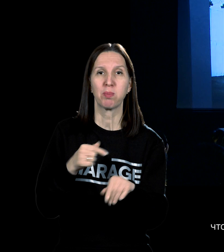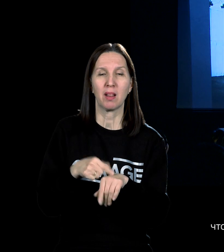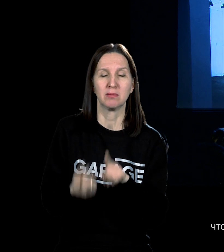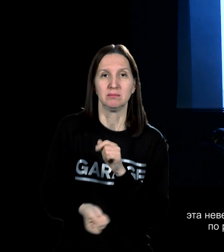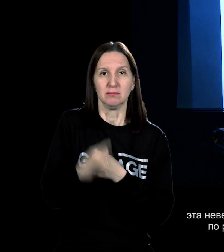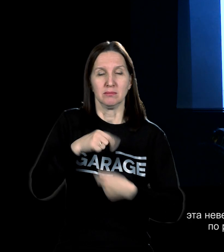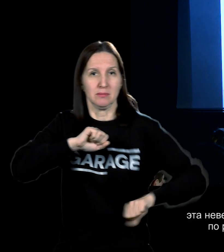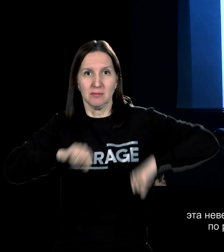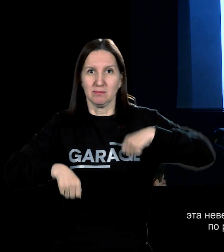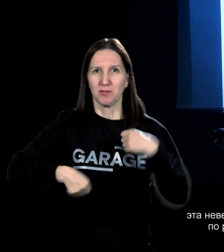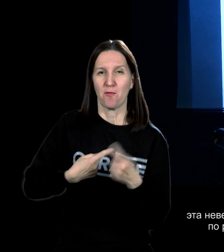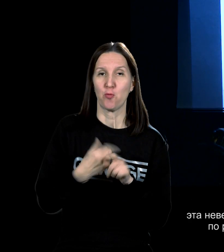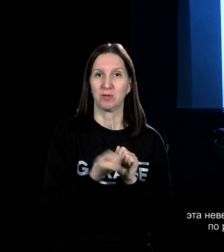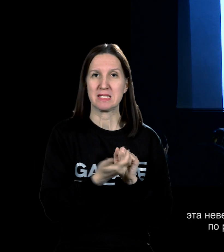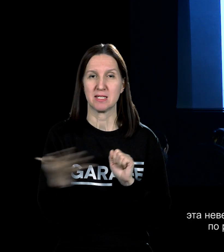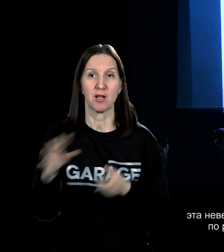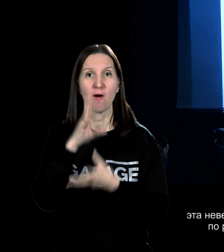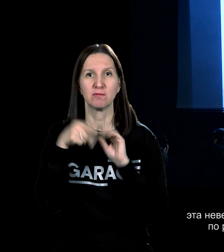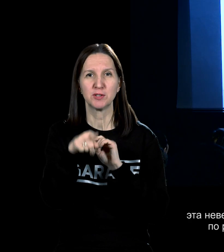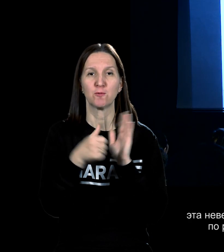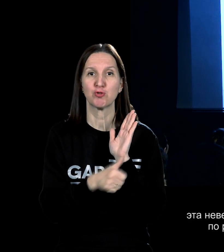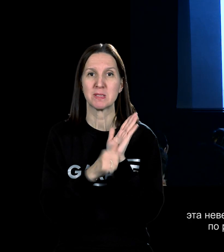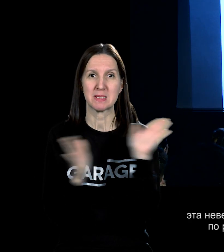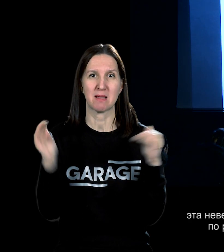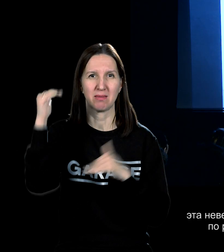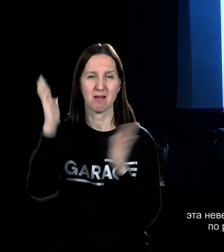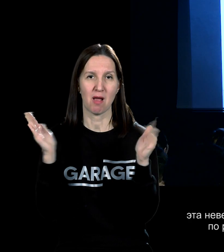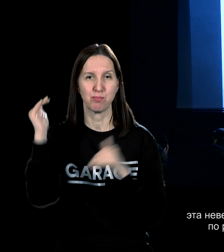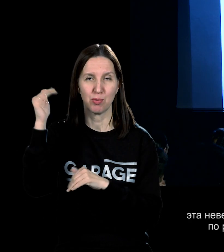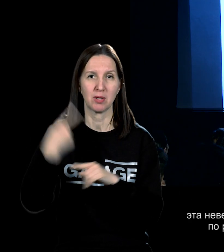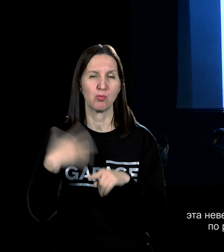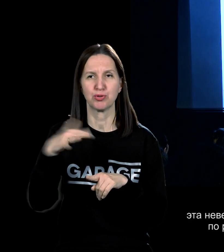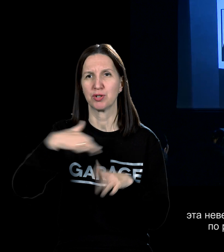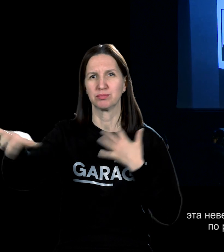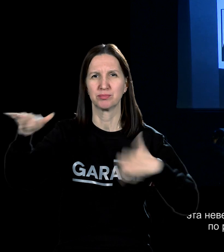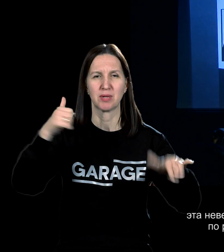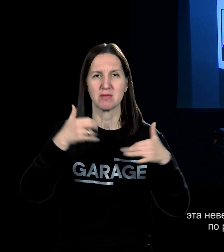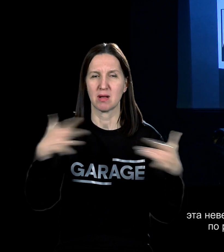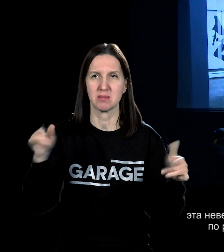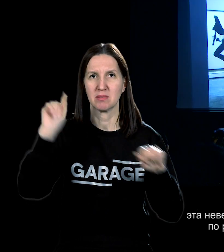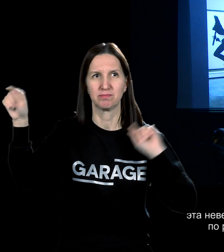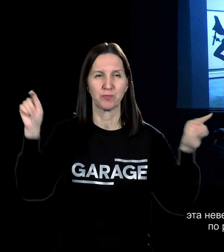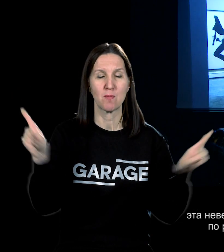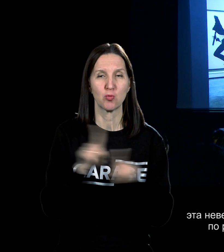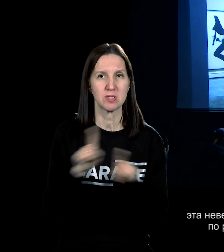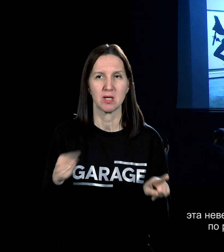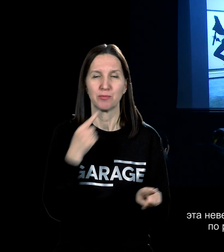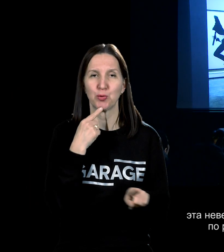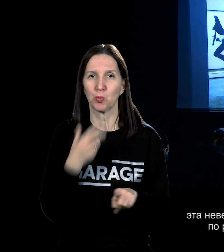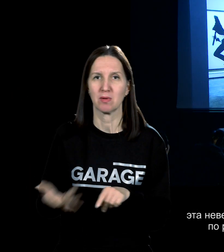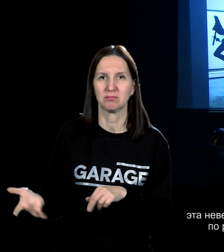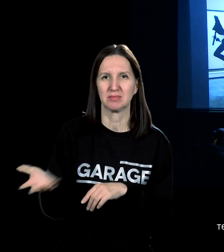вот невероятное. Серия из 60 работ, которая вся растащена по разным местам, которые очень редко собираются